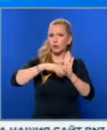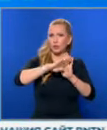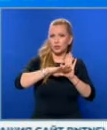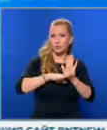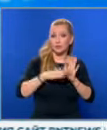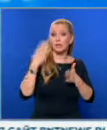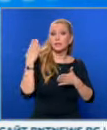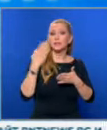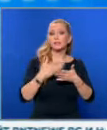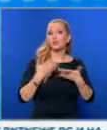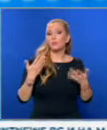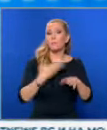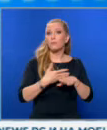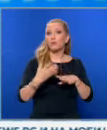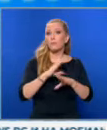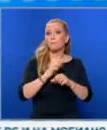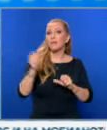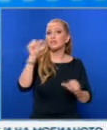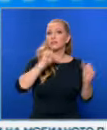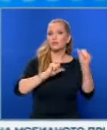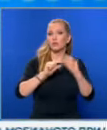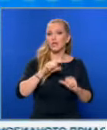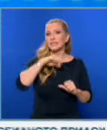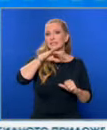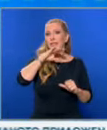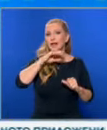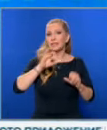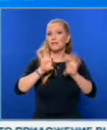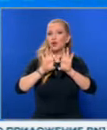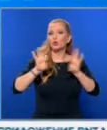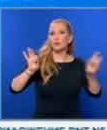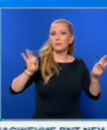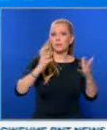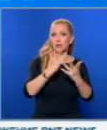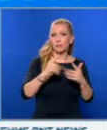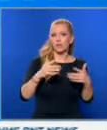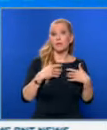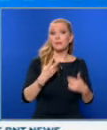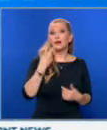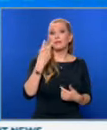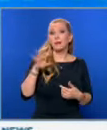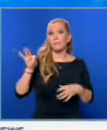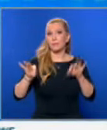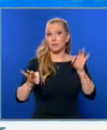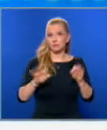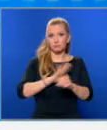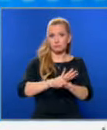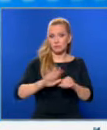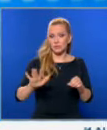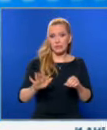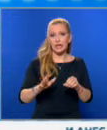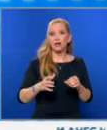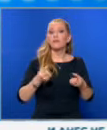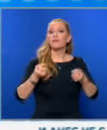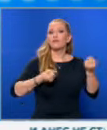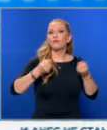заради продължителното засушаване и остарялата водоснабдителна мрежа. Вече има и две населени места изцяло на